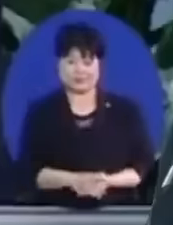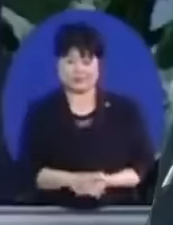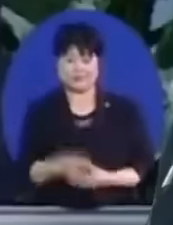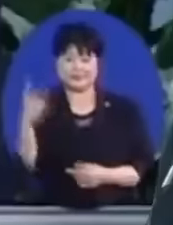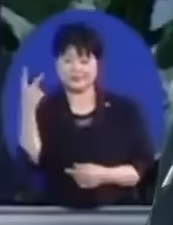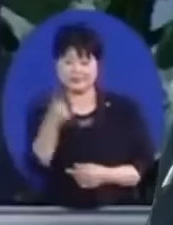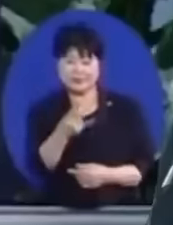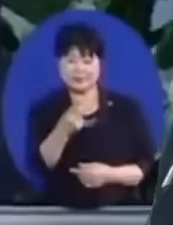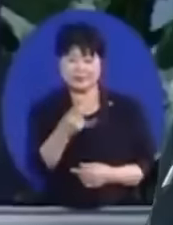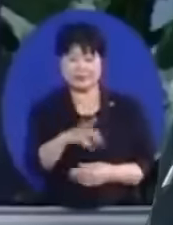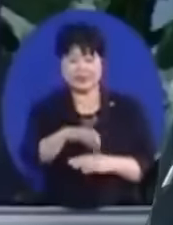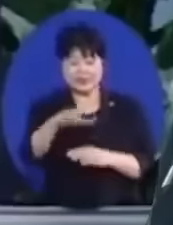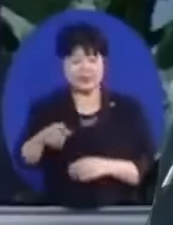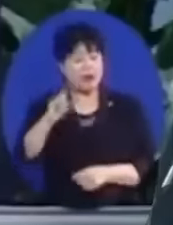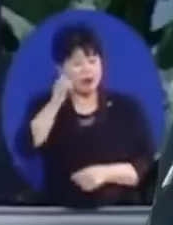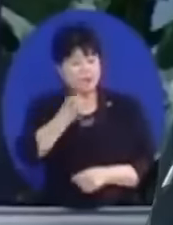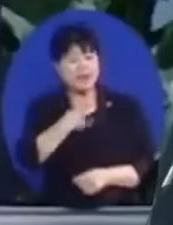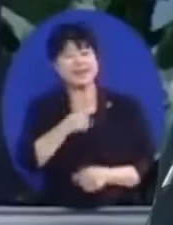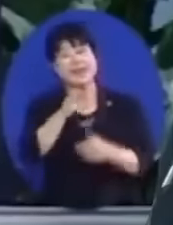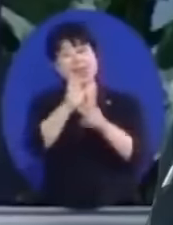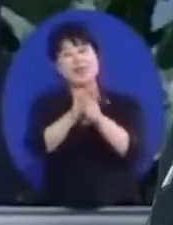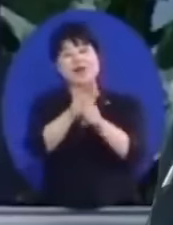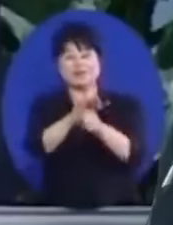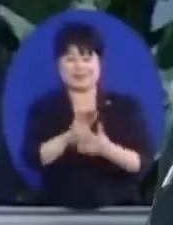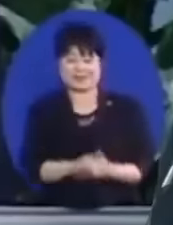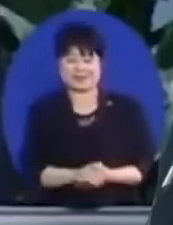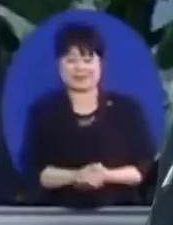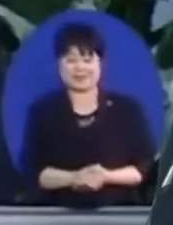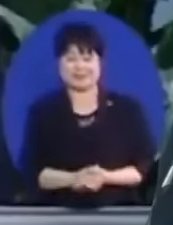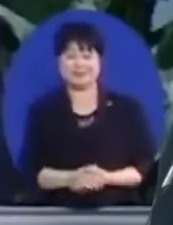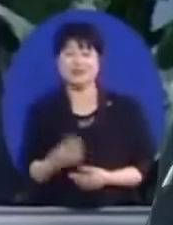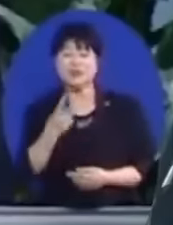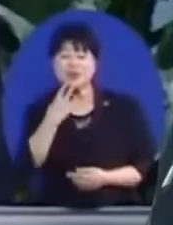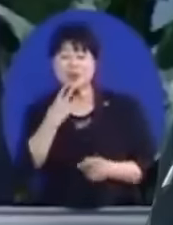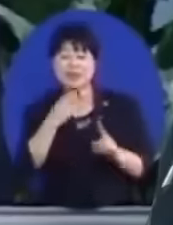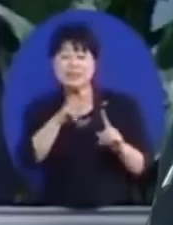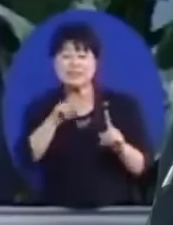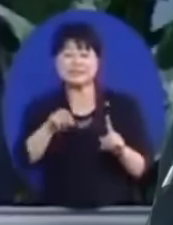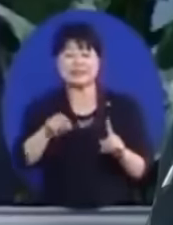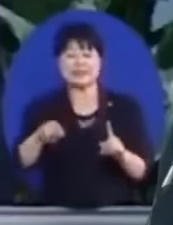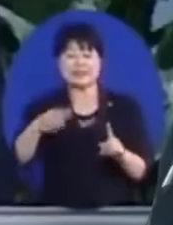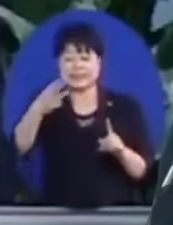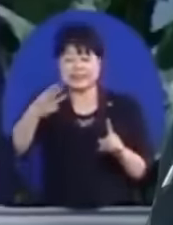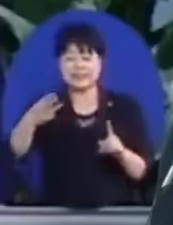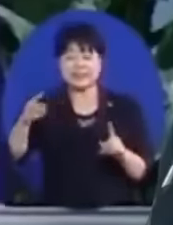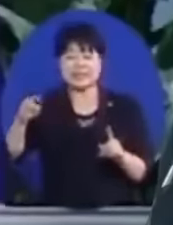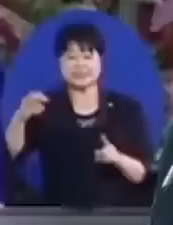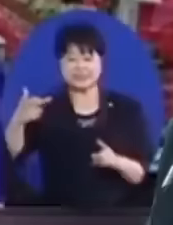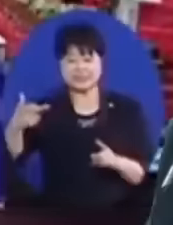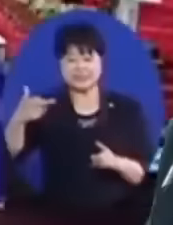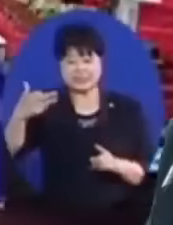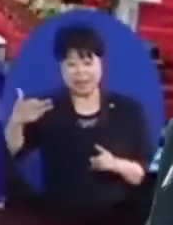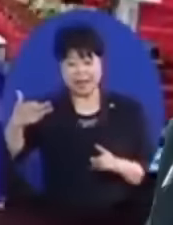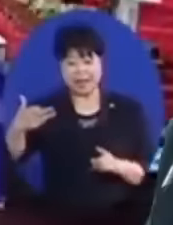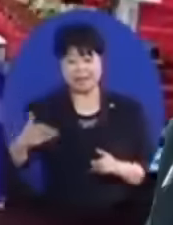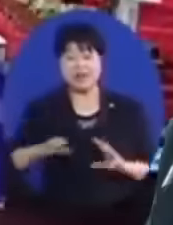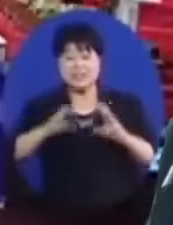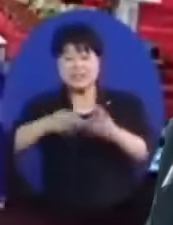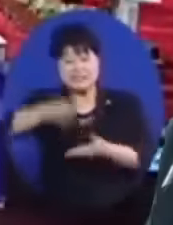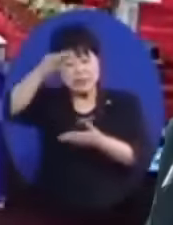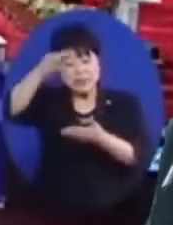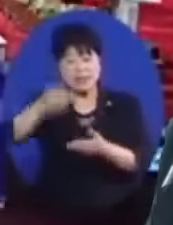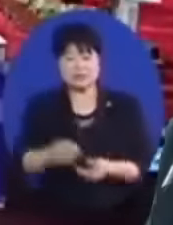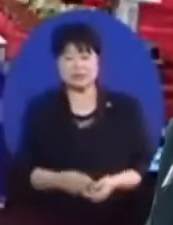그리고 이웃이 어려울 때 도와주어야 되는 것입니다. 요한 1서 3장 17절로 18절에 누가 이 세상의 재물을 가지고